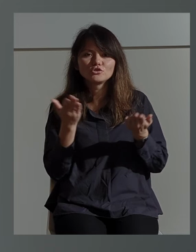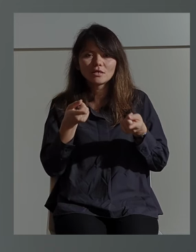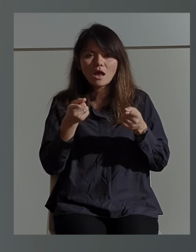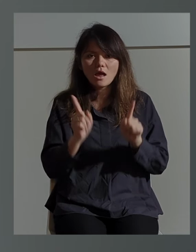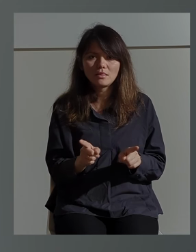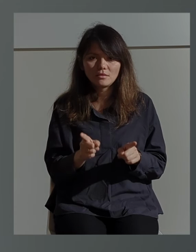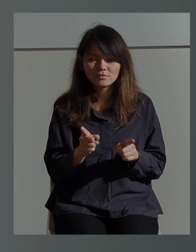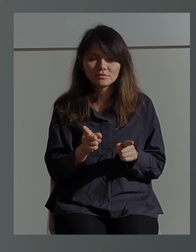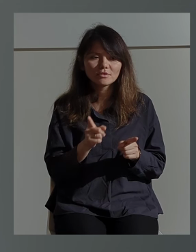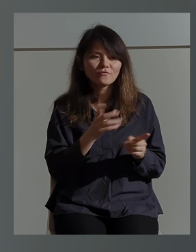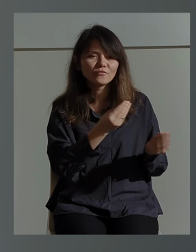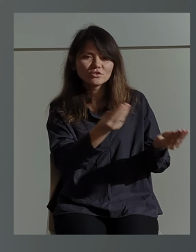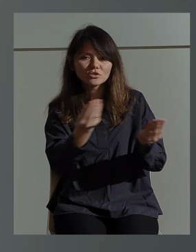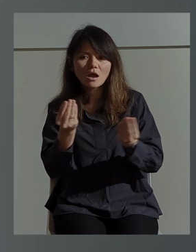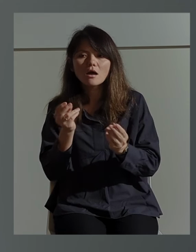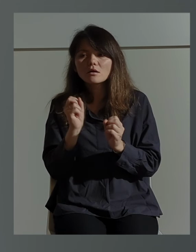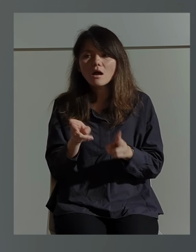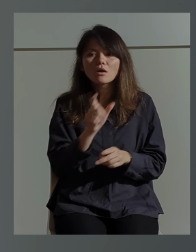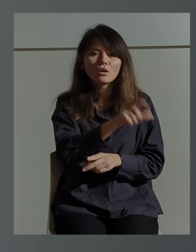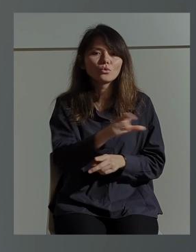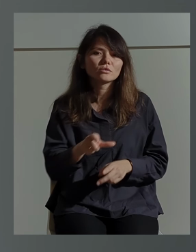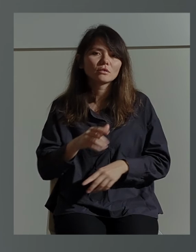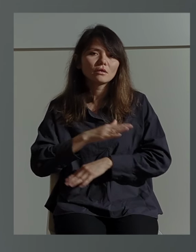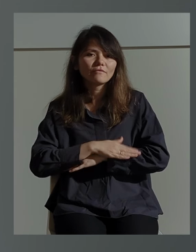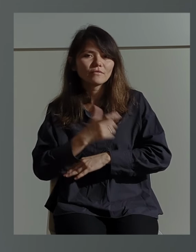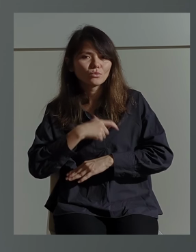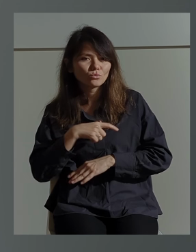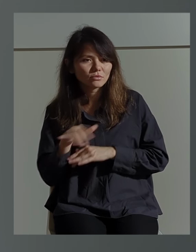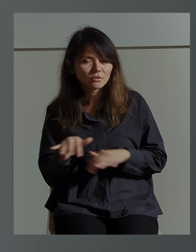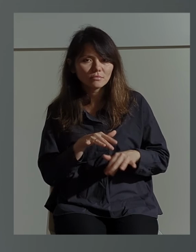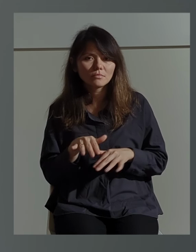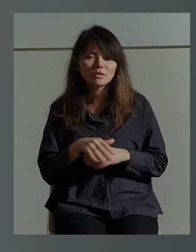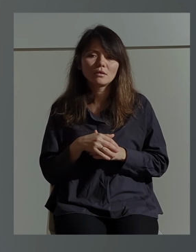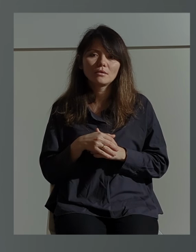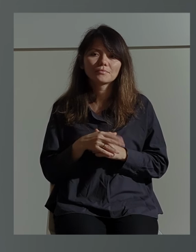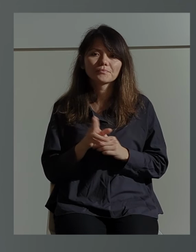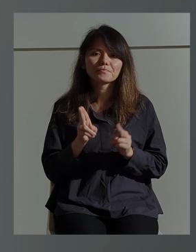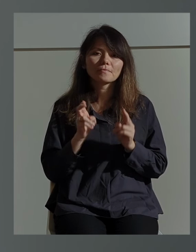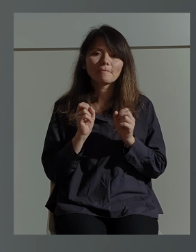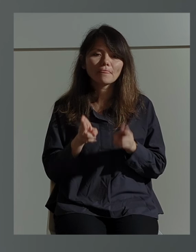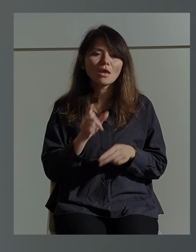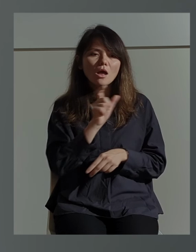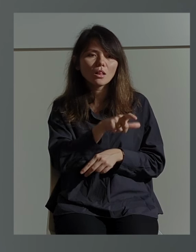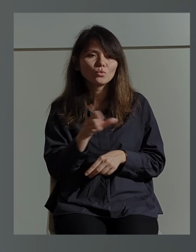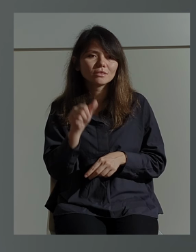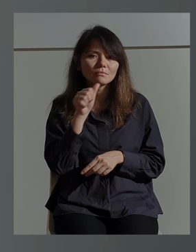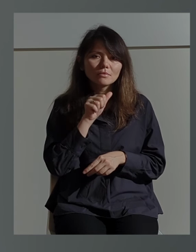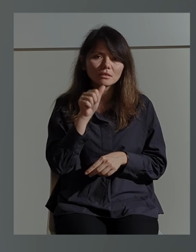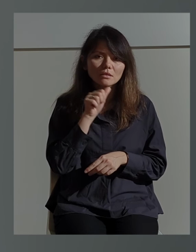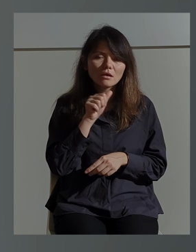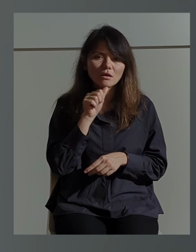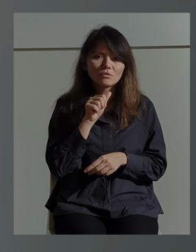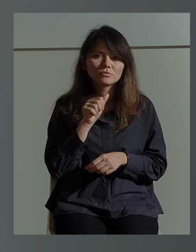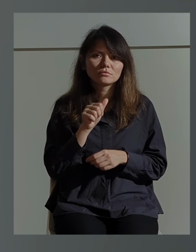так в том как люди ведут себя в том как люди пытаются